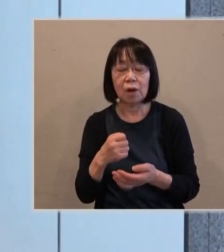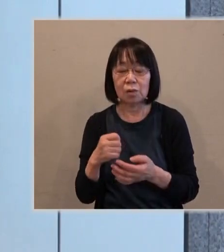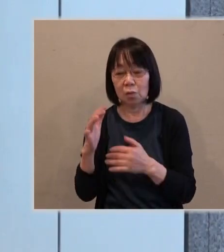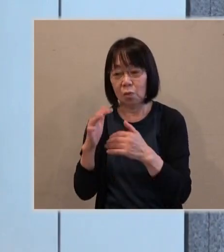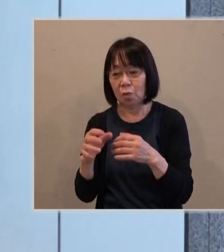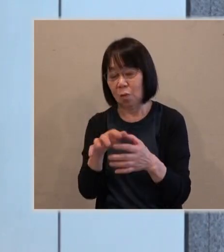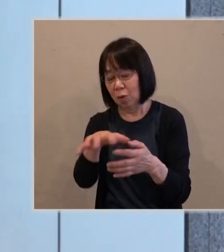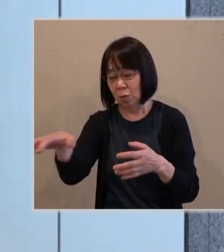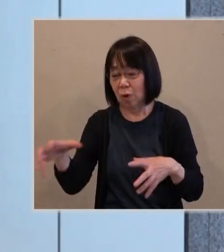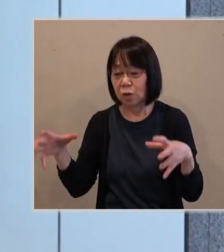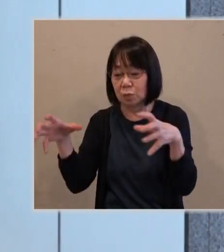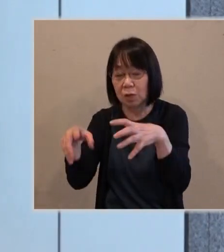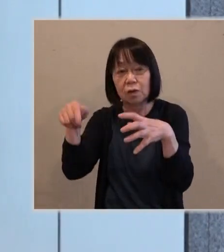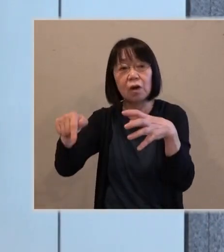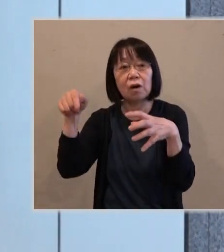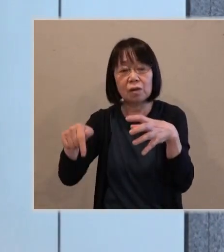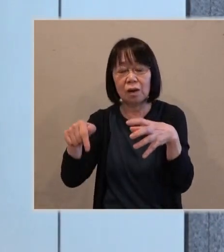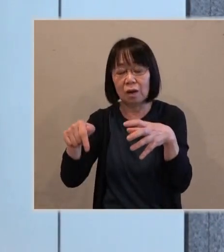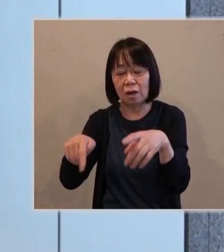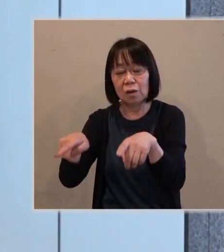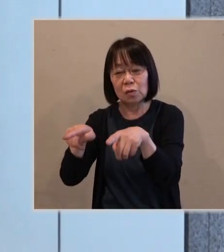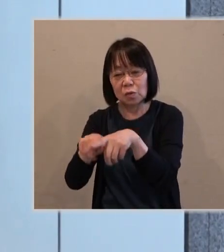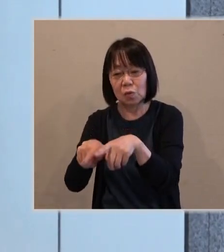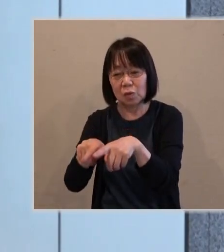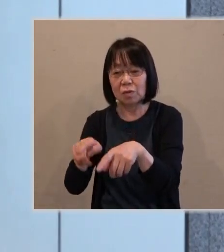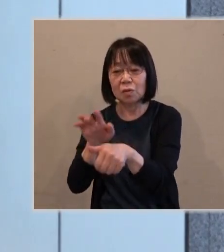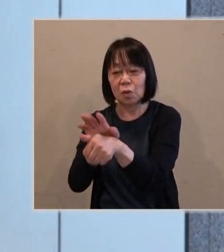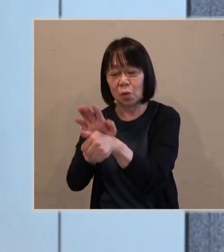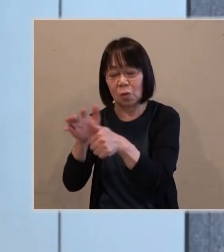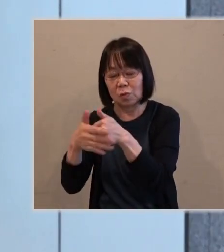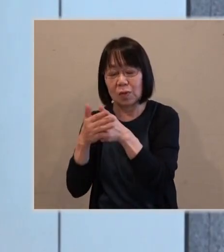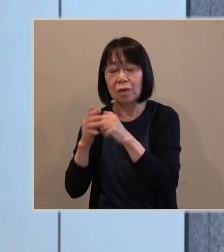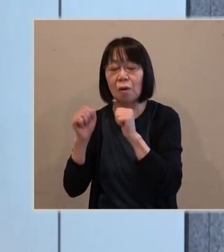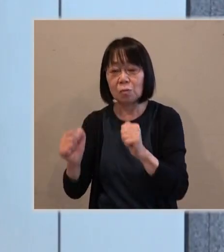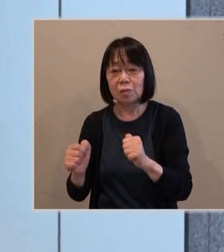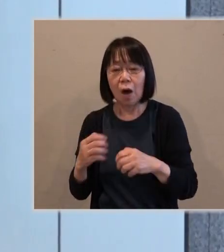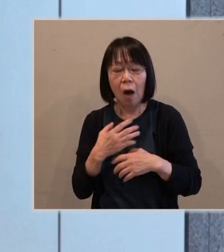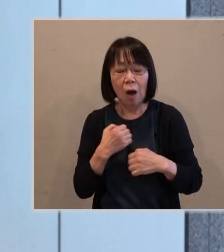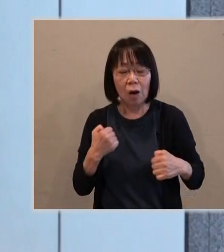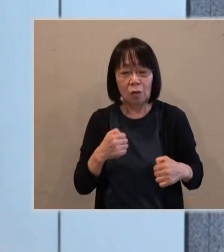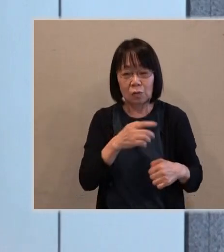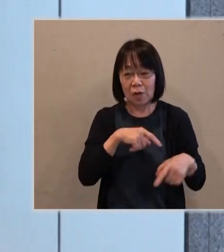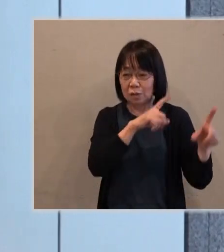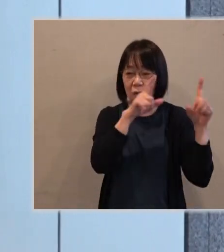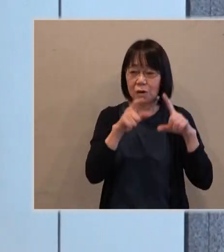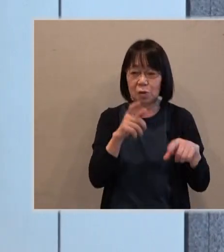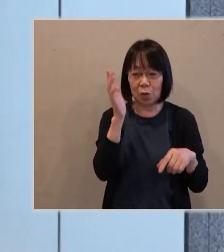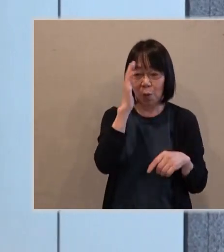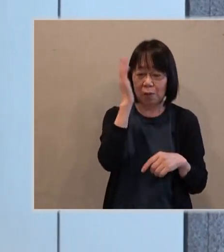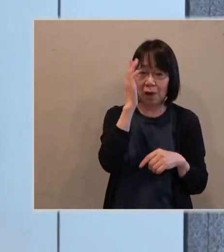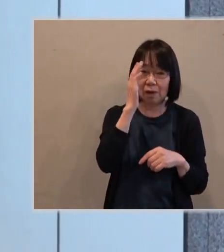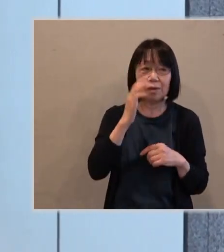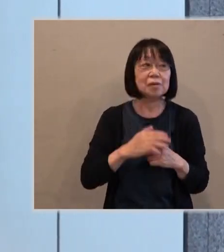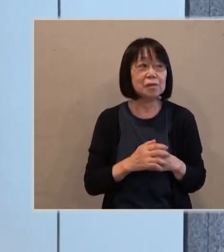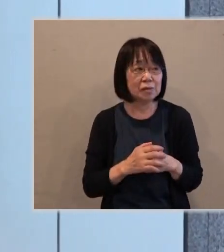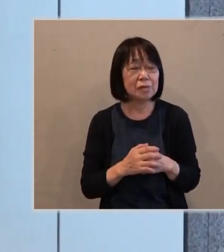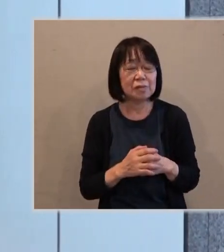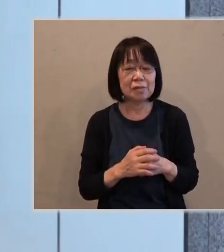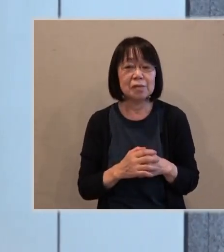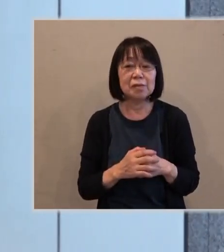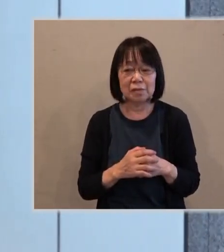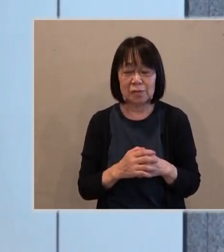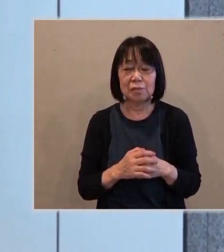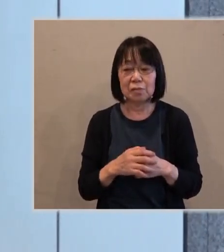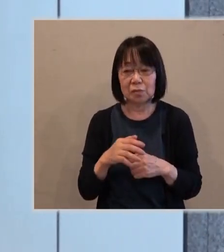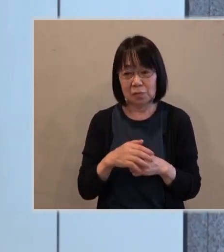るっていうのが、わあ学生生活大学の授業なんかでは絶対ない経験だよなと思って、そういう機会を与え